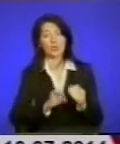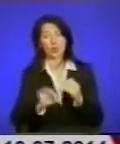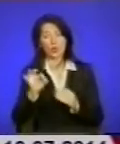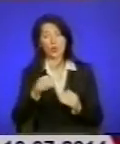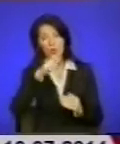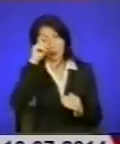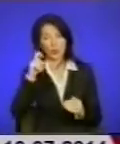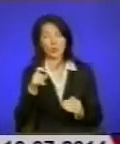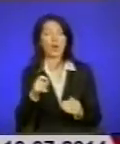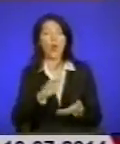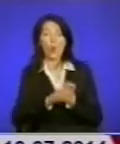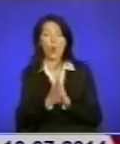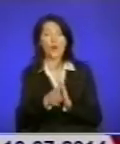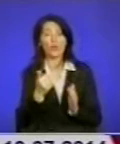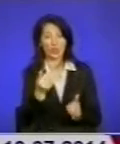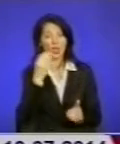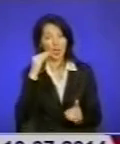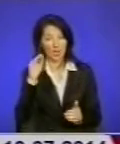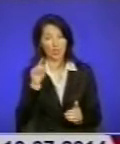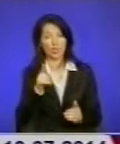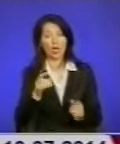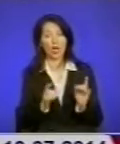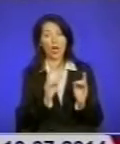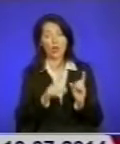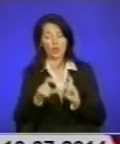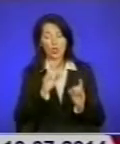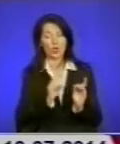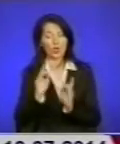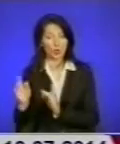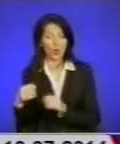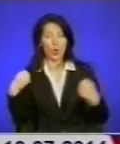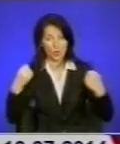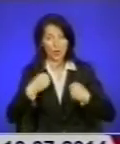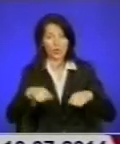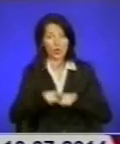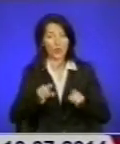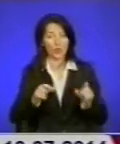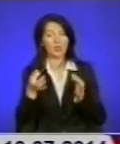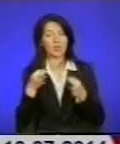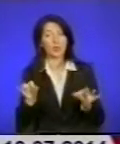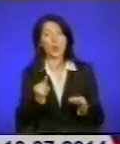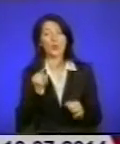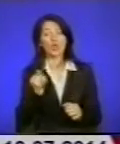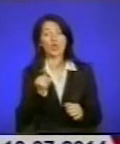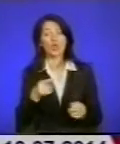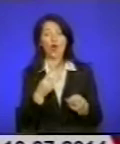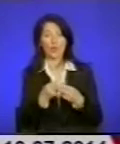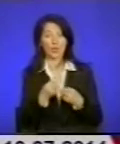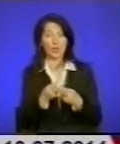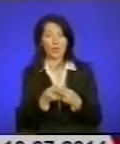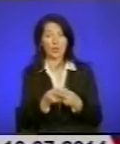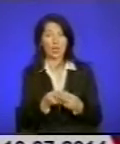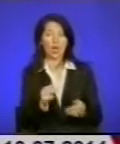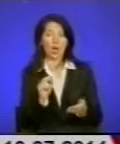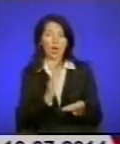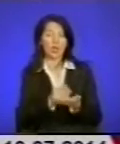студентських гуртожитках області. Носять ті ж речі, що й на свободі. Про те, що вони засуджені, нагадує лише нашивка з прізвищем на одязі. Та ці